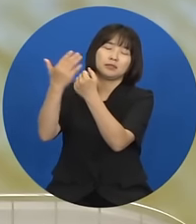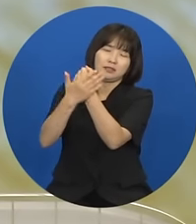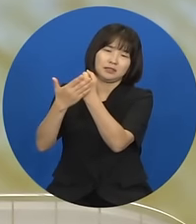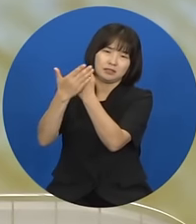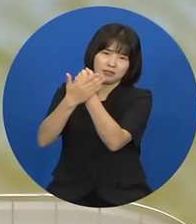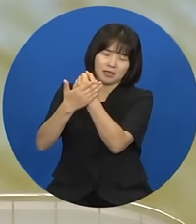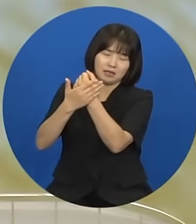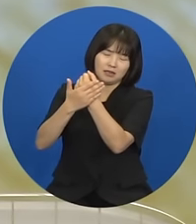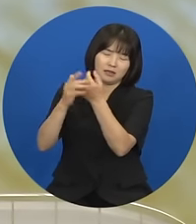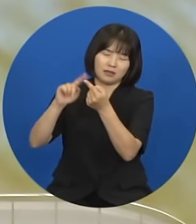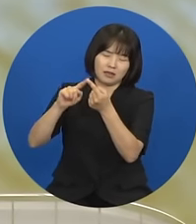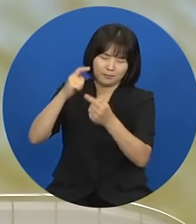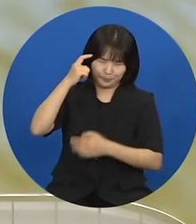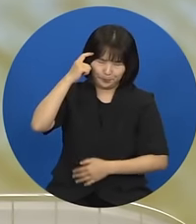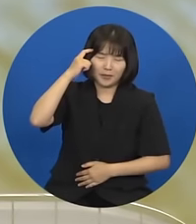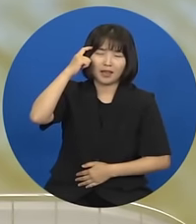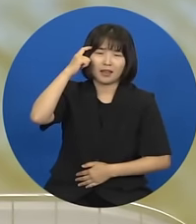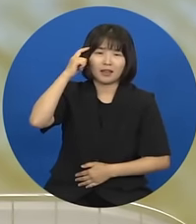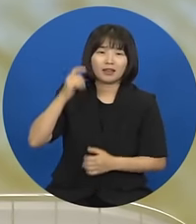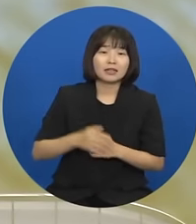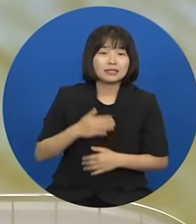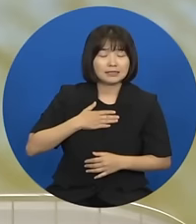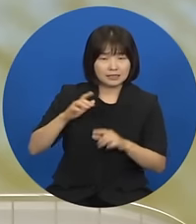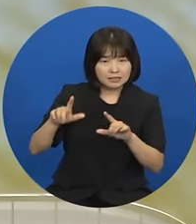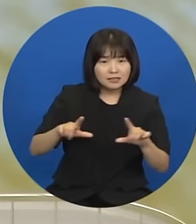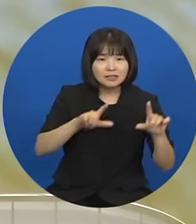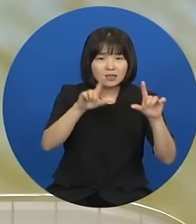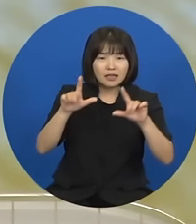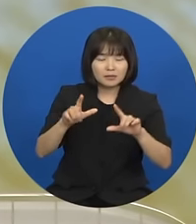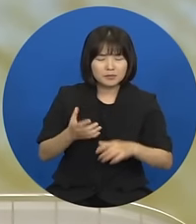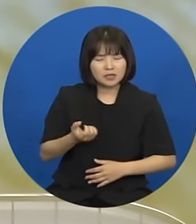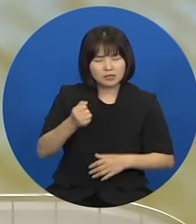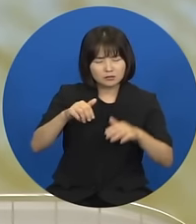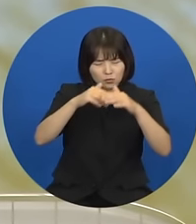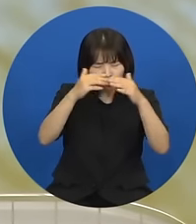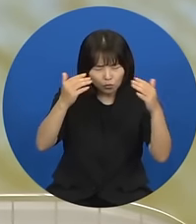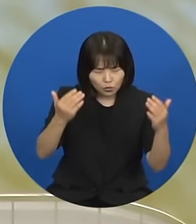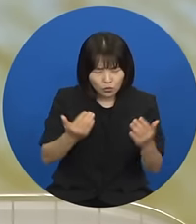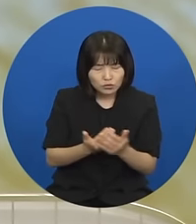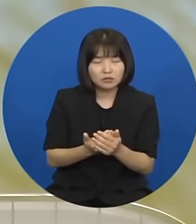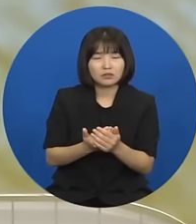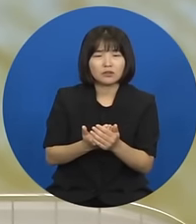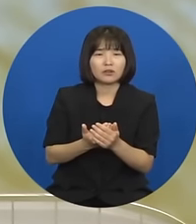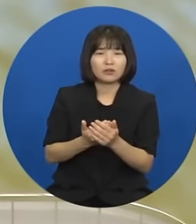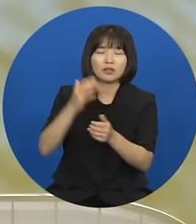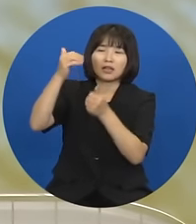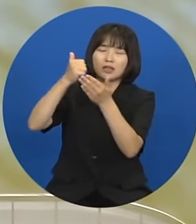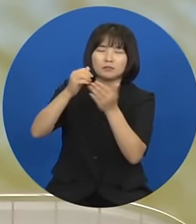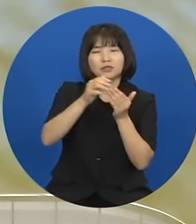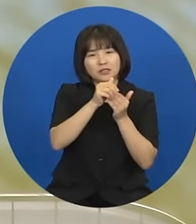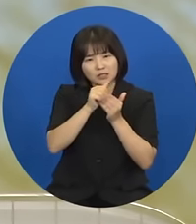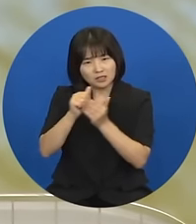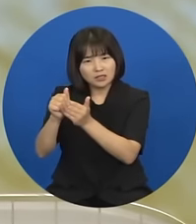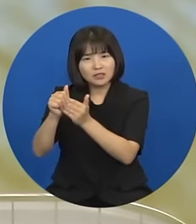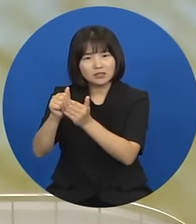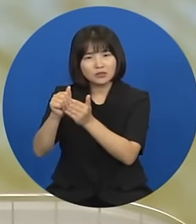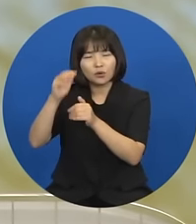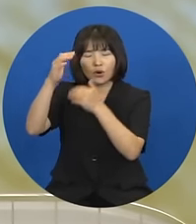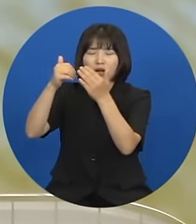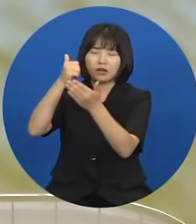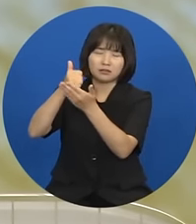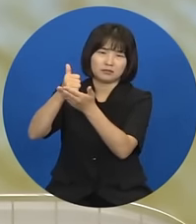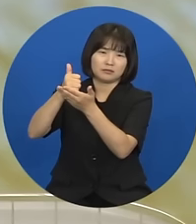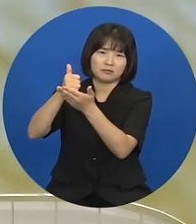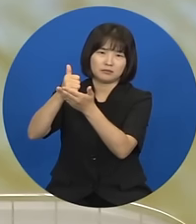은혜임을 깨달았습니다. 제 삶, 제가 가진 그 모든 것 온전히 하나님께서 이끄시며 온전히